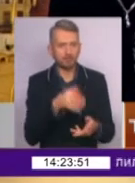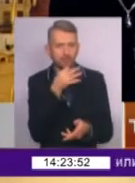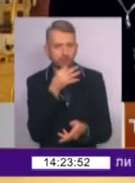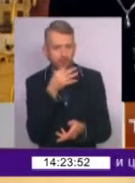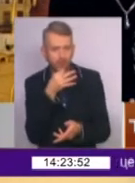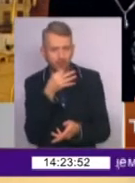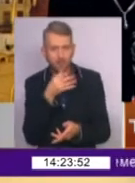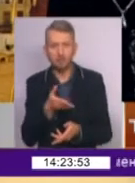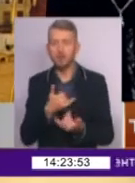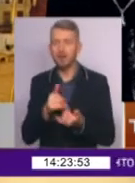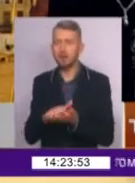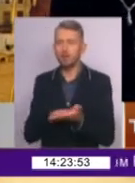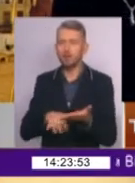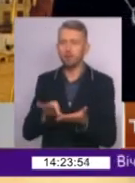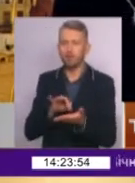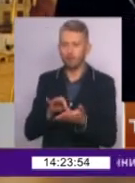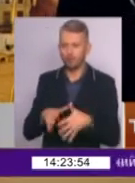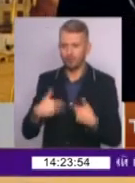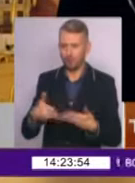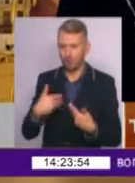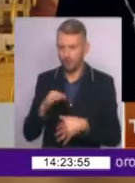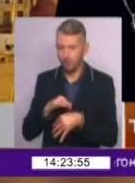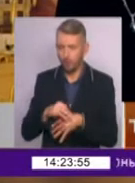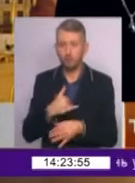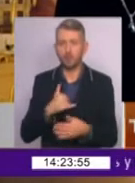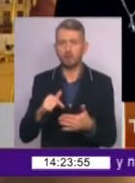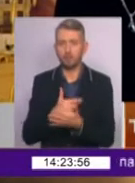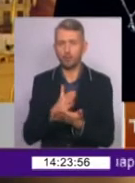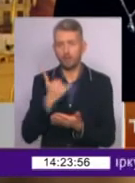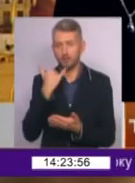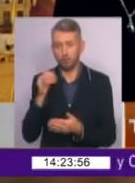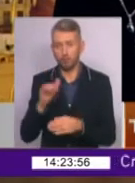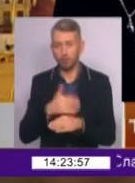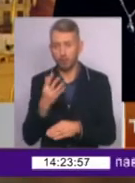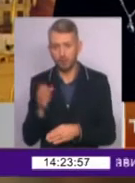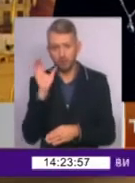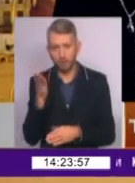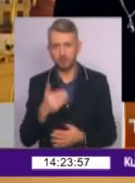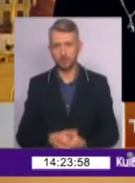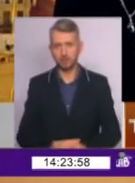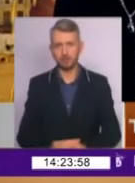зараз продовжимо про клінічну картину. У нас є знову телефонний дзвінок. Доброго дня, слухаємо вас.